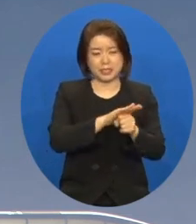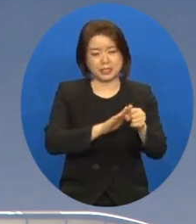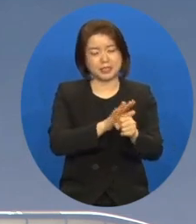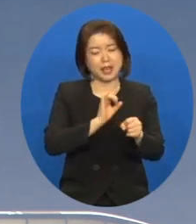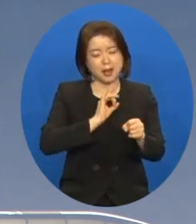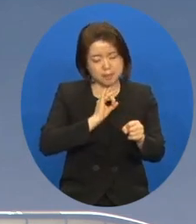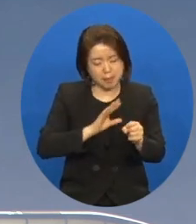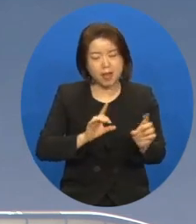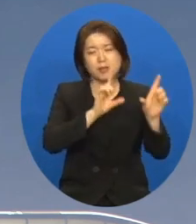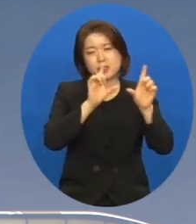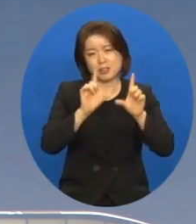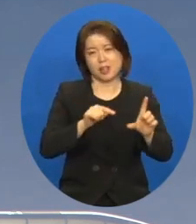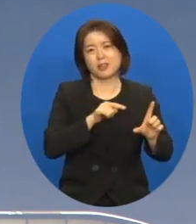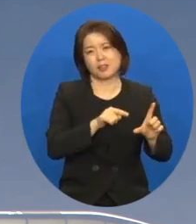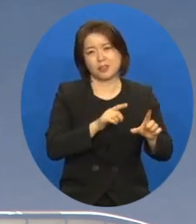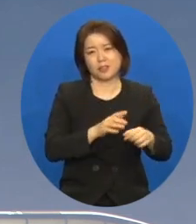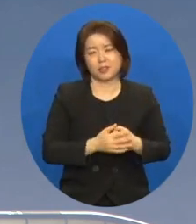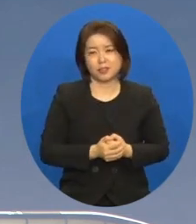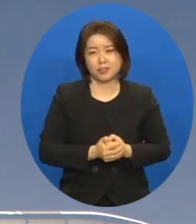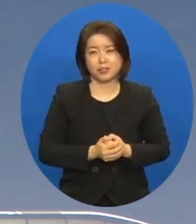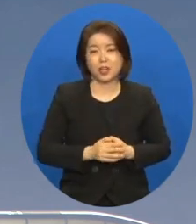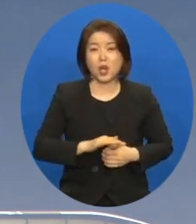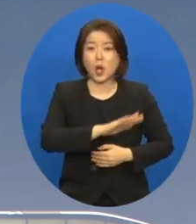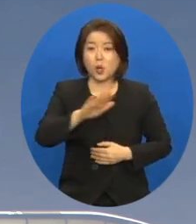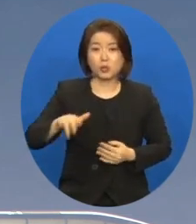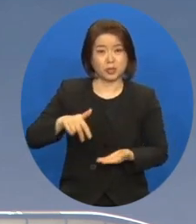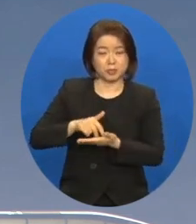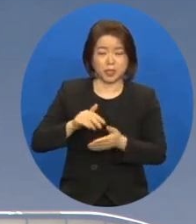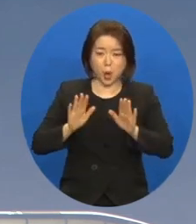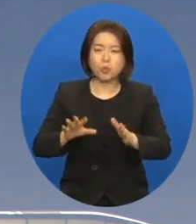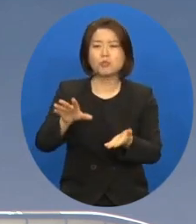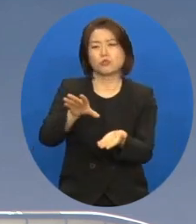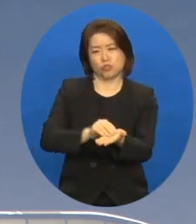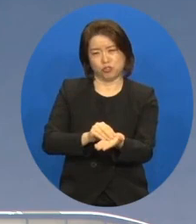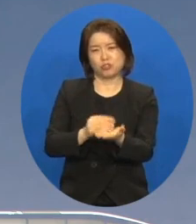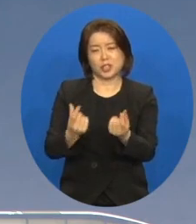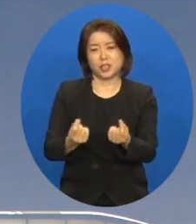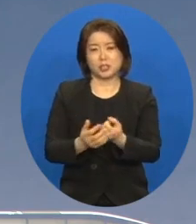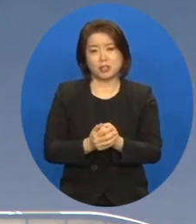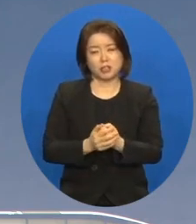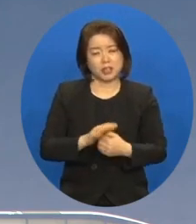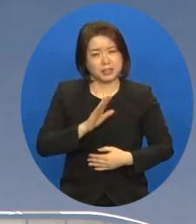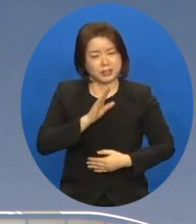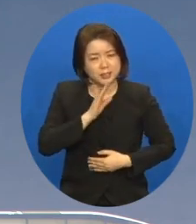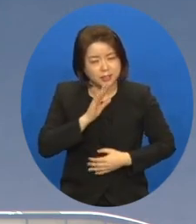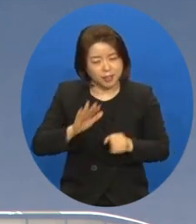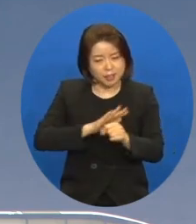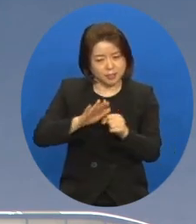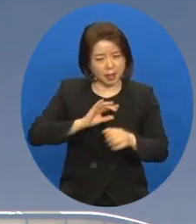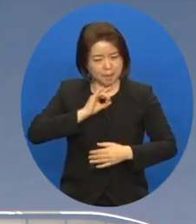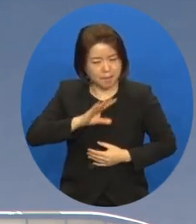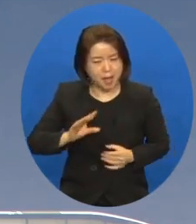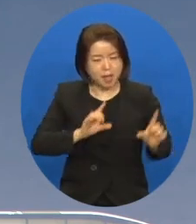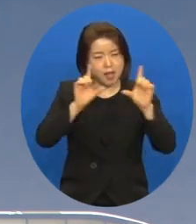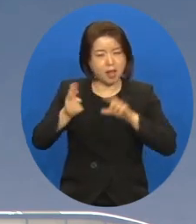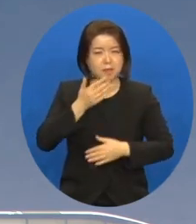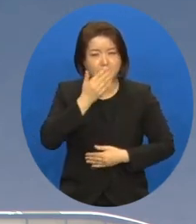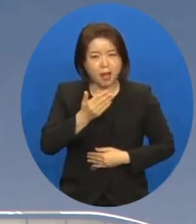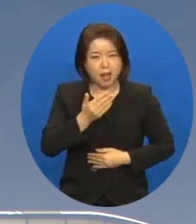사는 겁니다. 이게 우리에게 있어서 오늘 숙제예요. 과연 정말 사랑만 하며 살 수